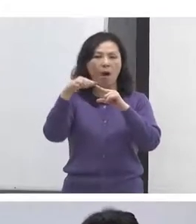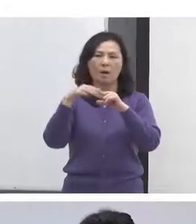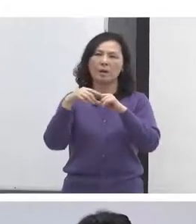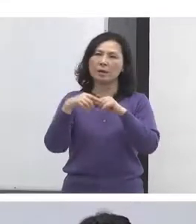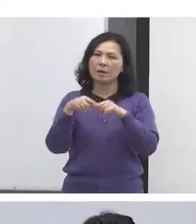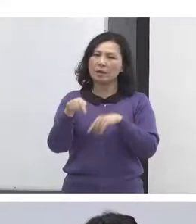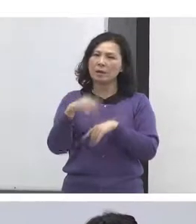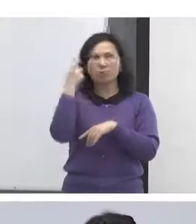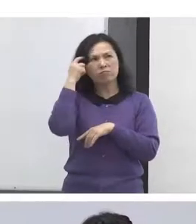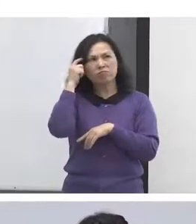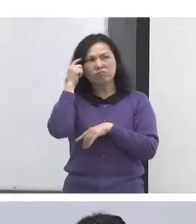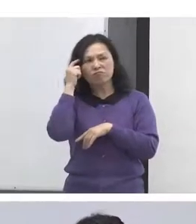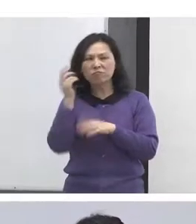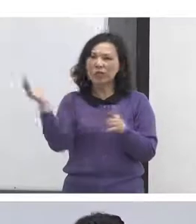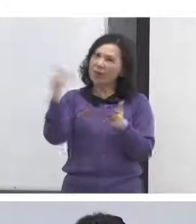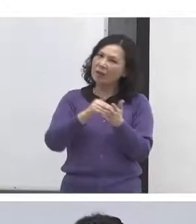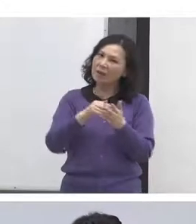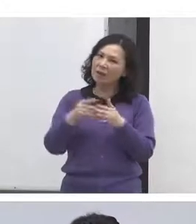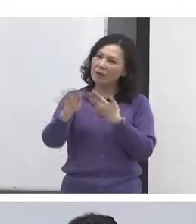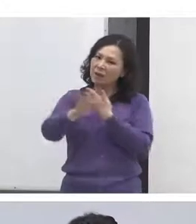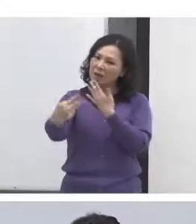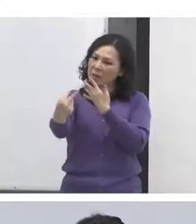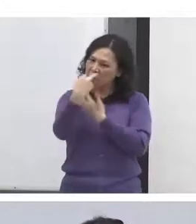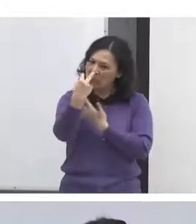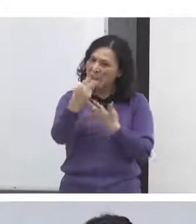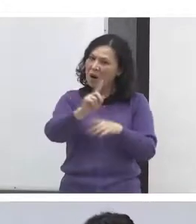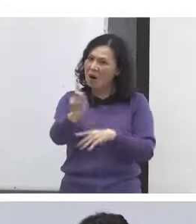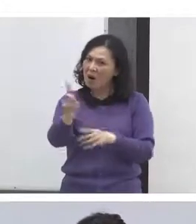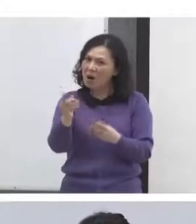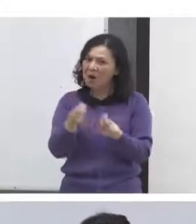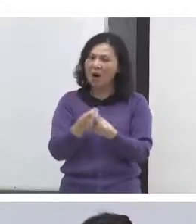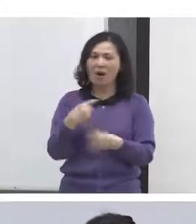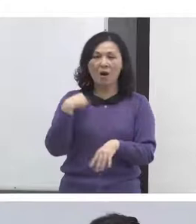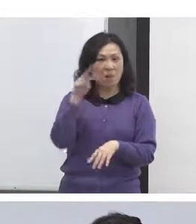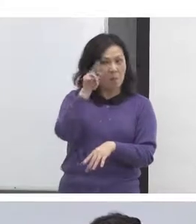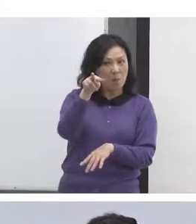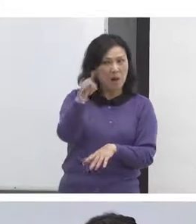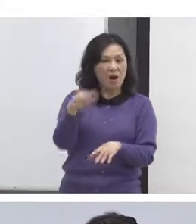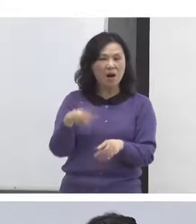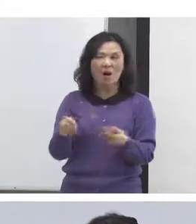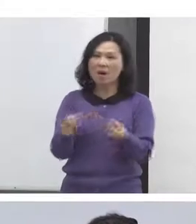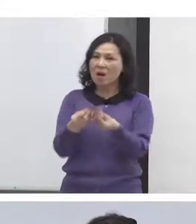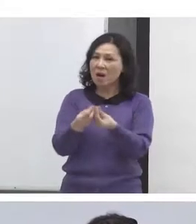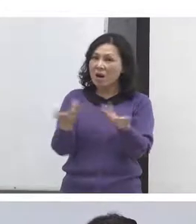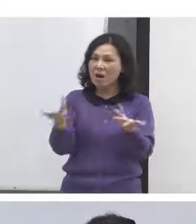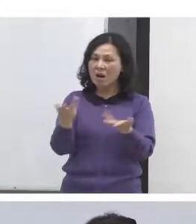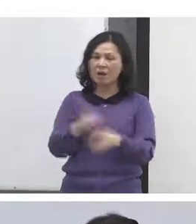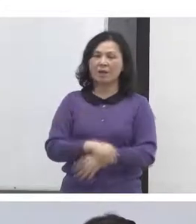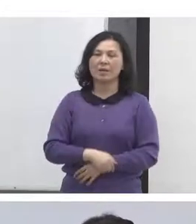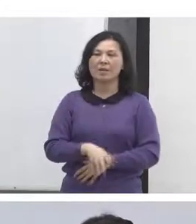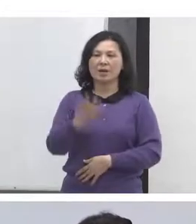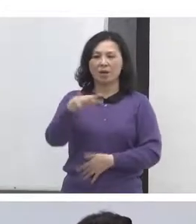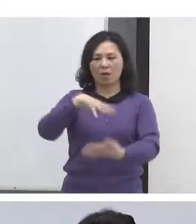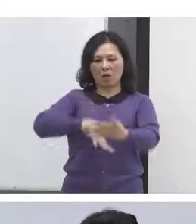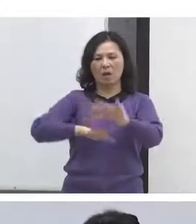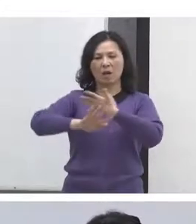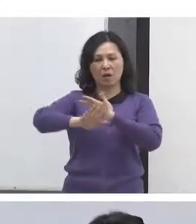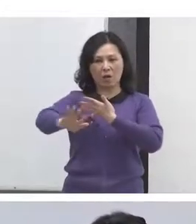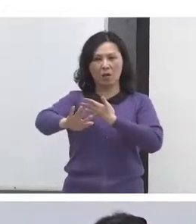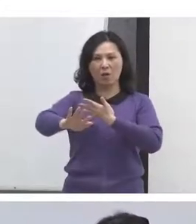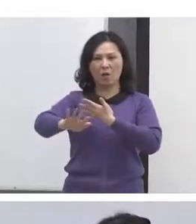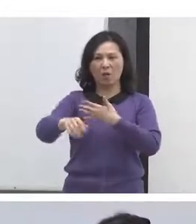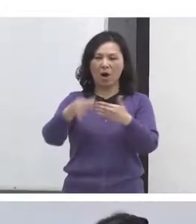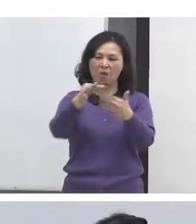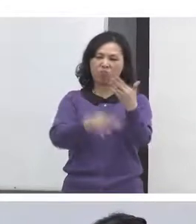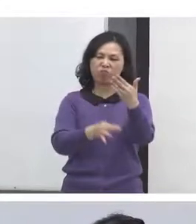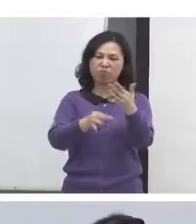到底大家怎么看待我们？我们怎么看待我们？我们怎么看待别人？好，这个时候就会出现这种内外规范的这